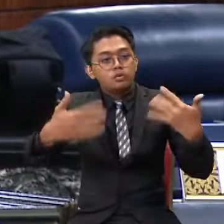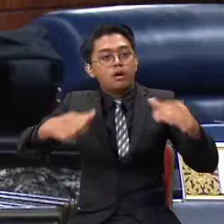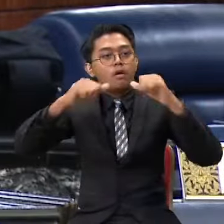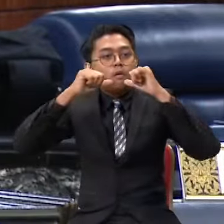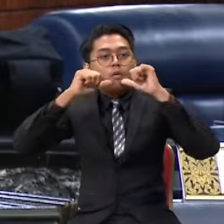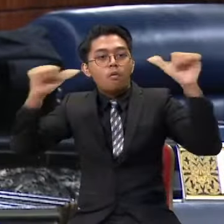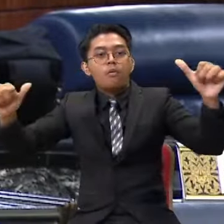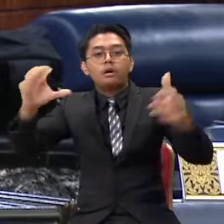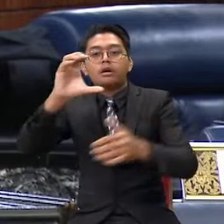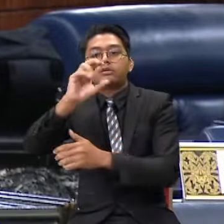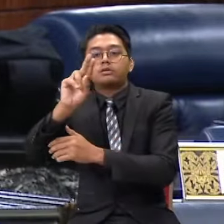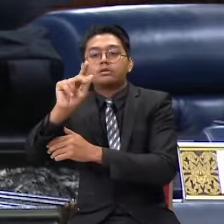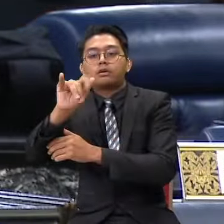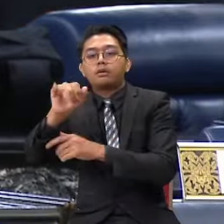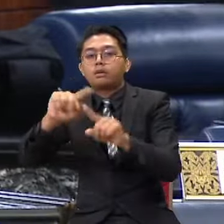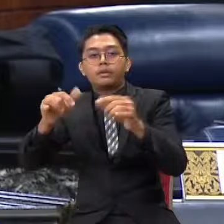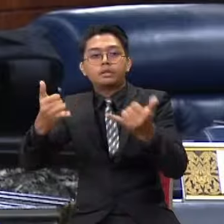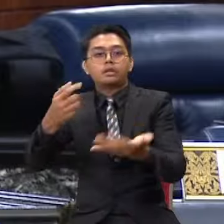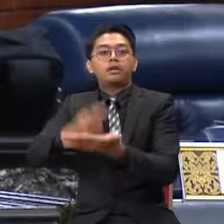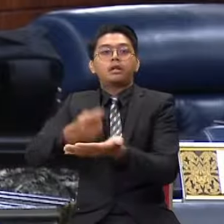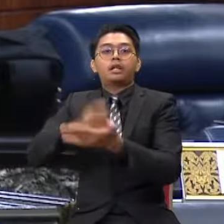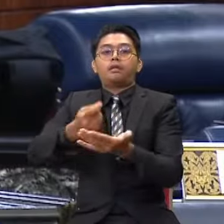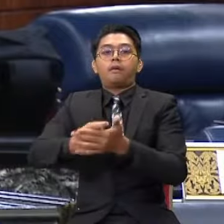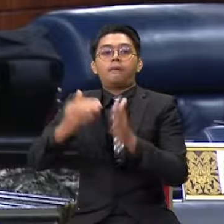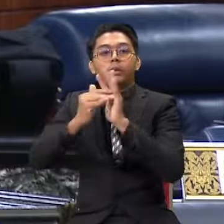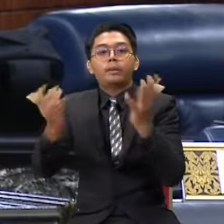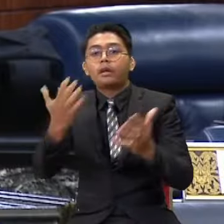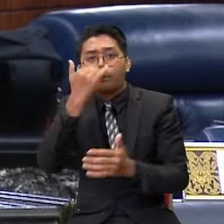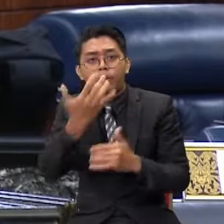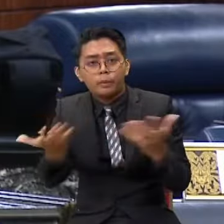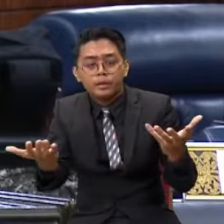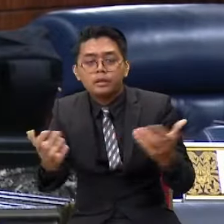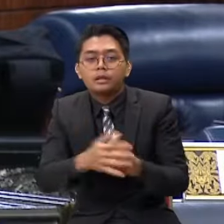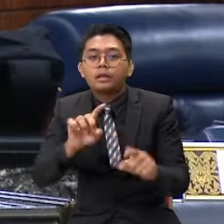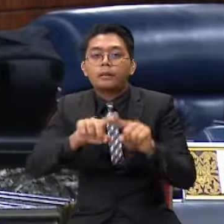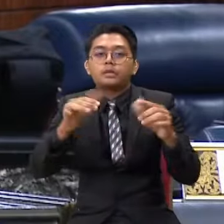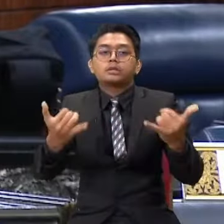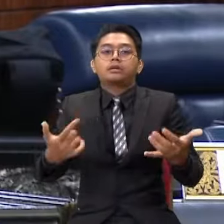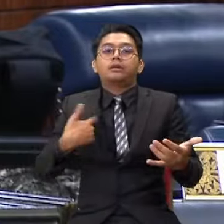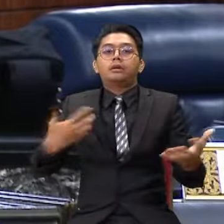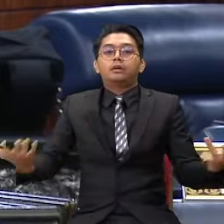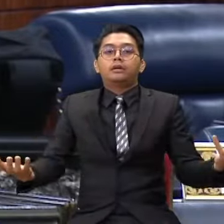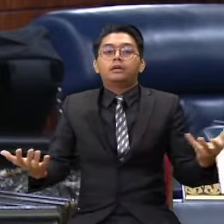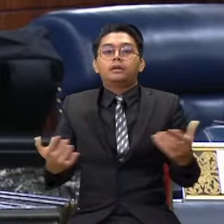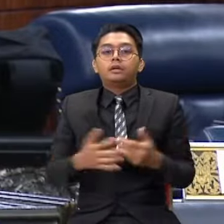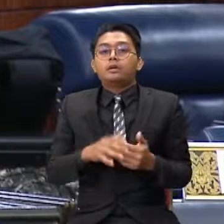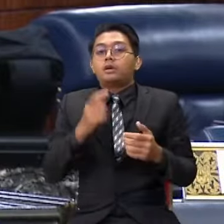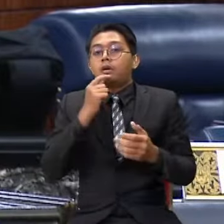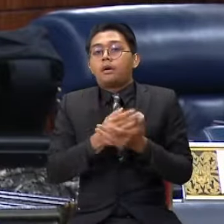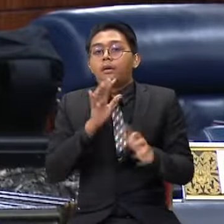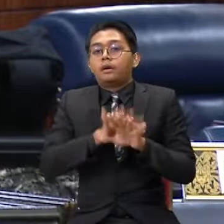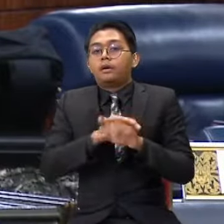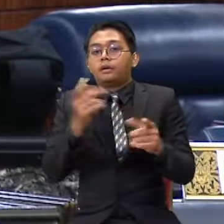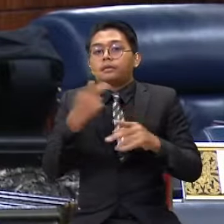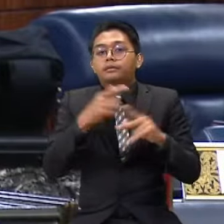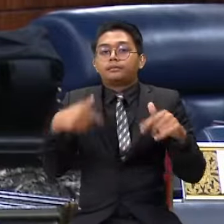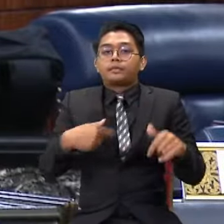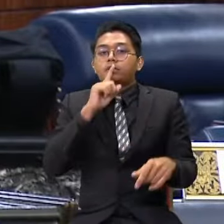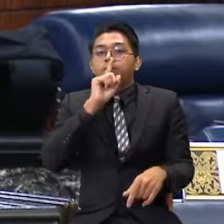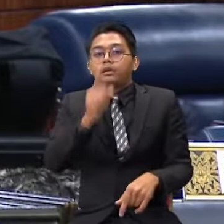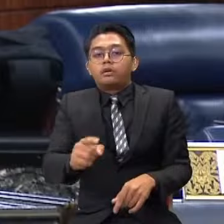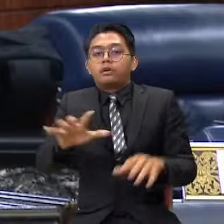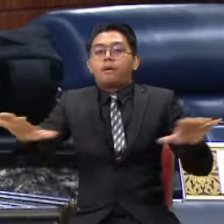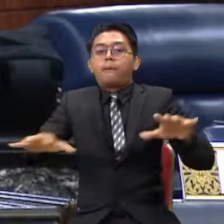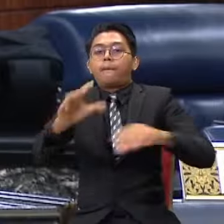sekarang bantah tapi Cukai ini semasa kerajaan perpaduan kita naik kita telah tunda banyak kali sepatutnya dilaksana tahun lepas sampai kita